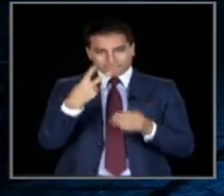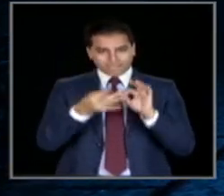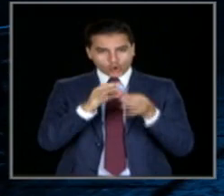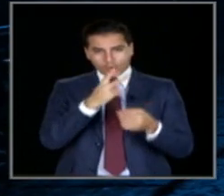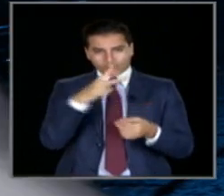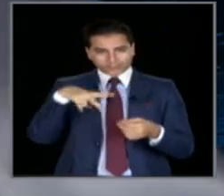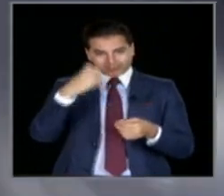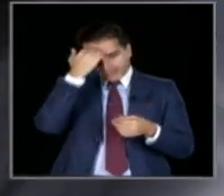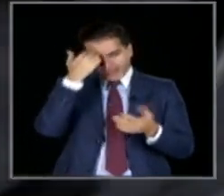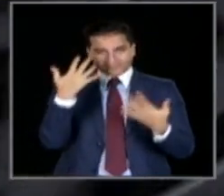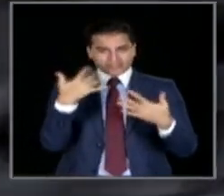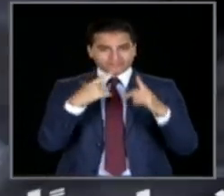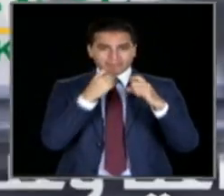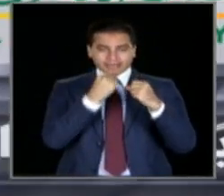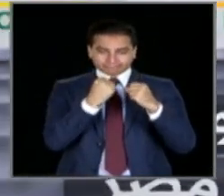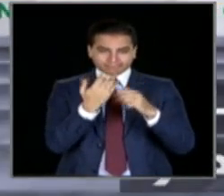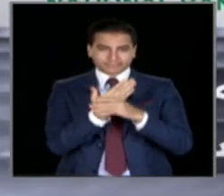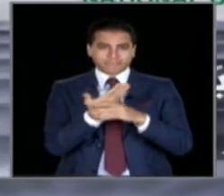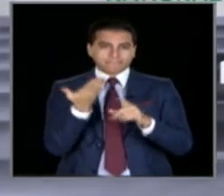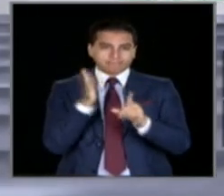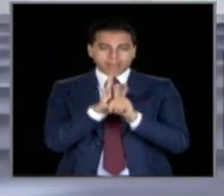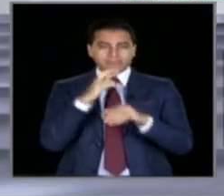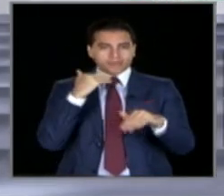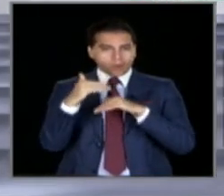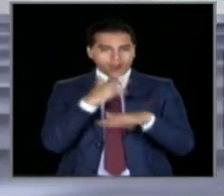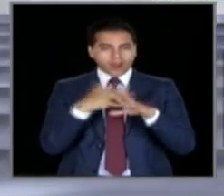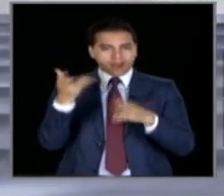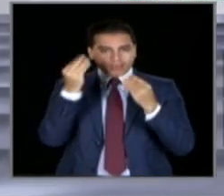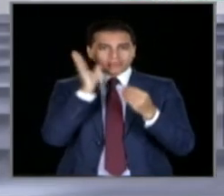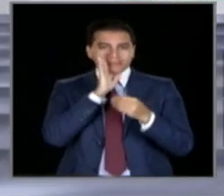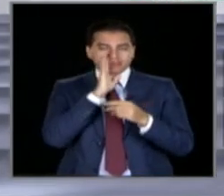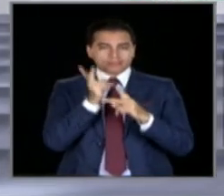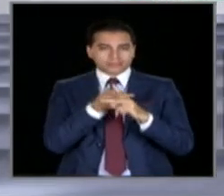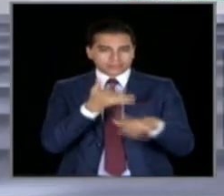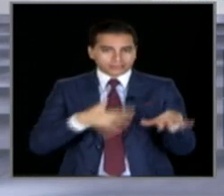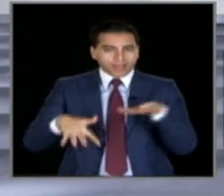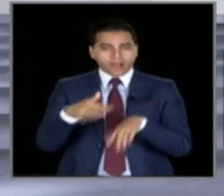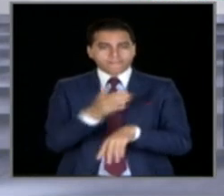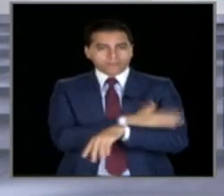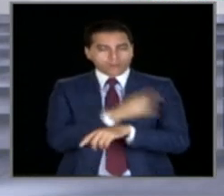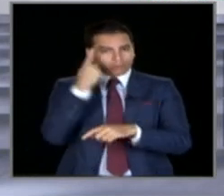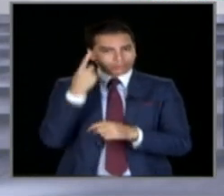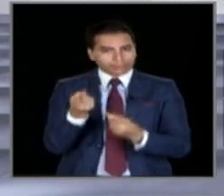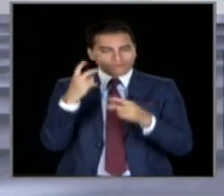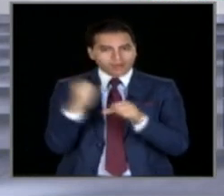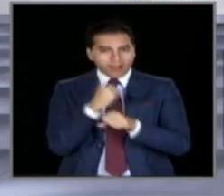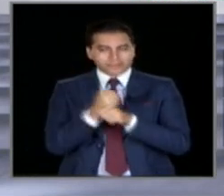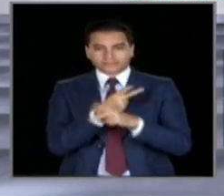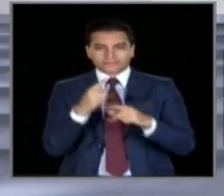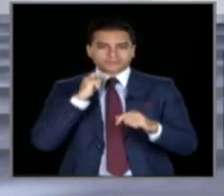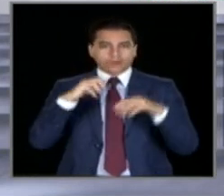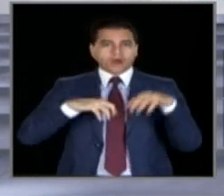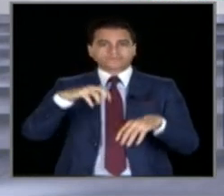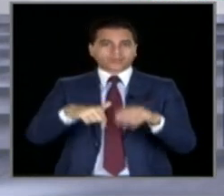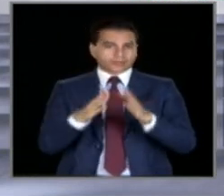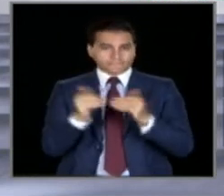2,280,000 جنيه في خزنة البنك الأهلي لدعم ملف قادرون باختلاف اجتماعياً وعلمياً وثقافياً ومهنياً في جميع محافظات